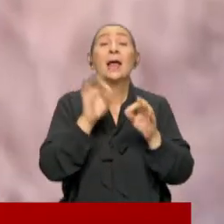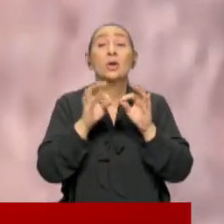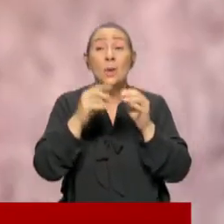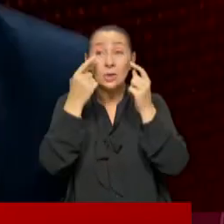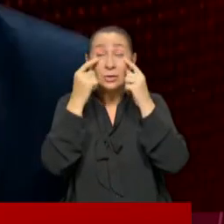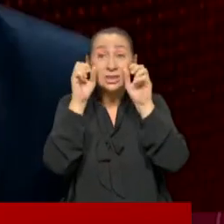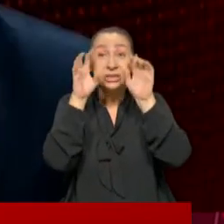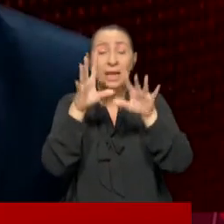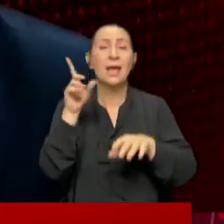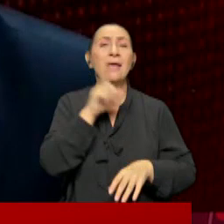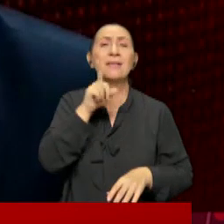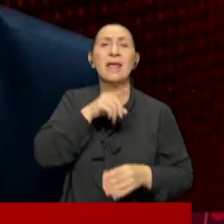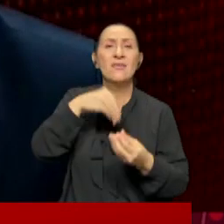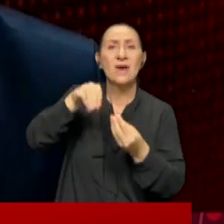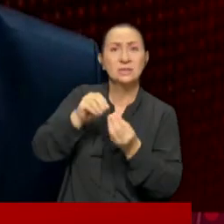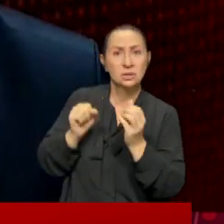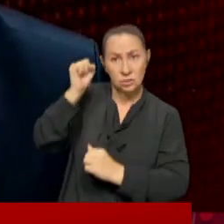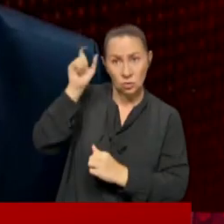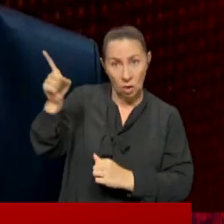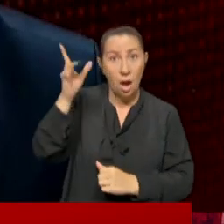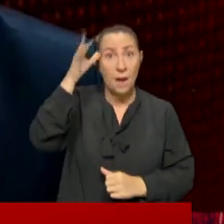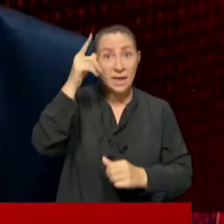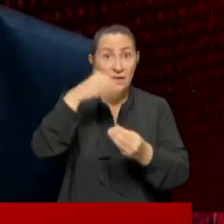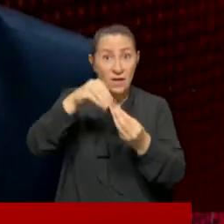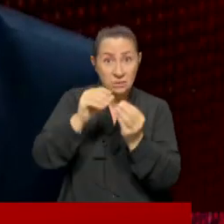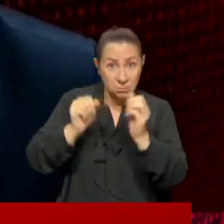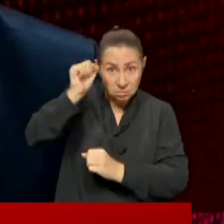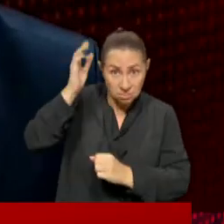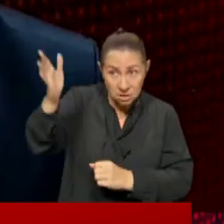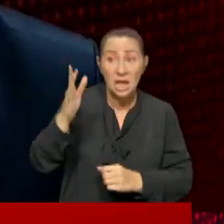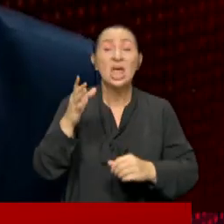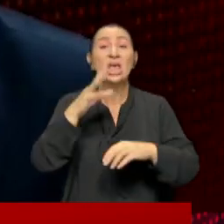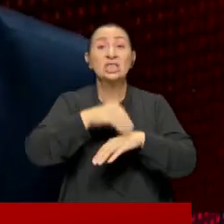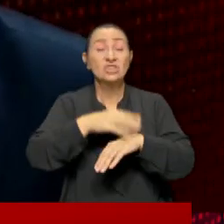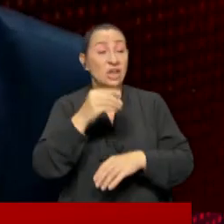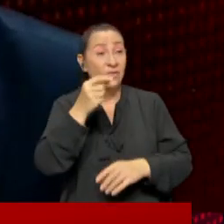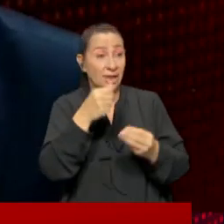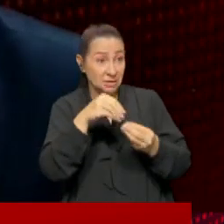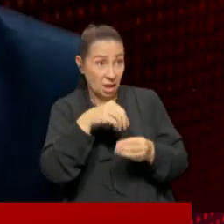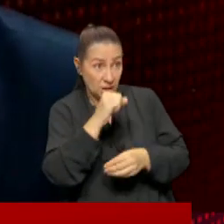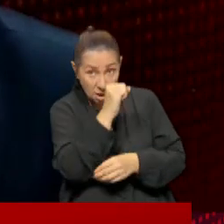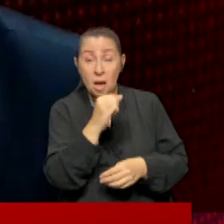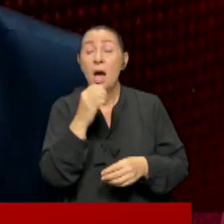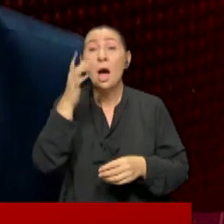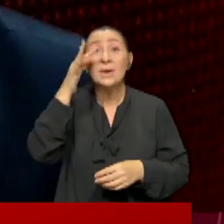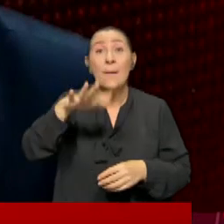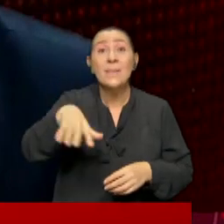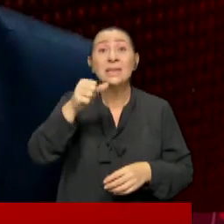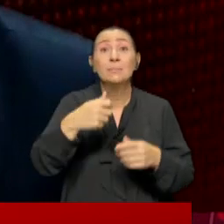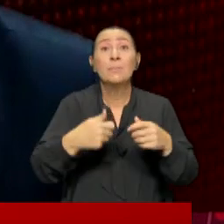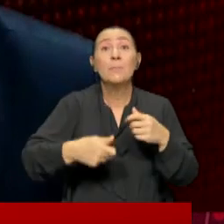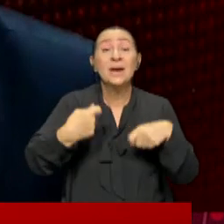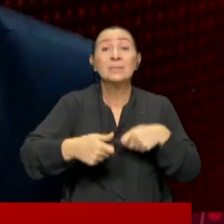gözlerdeki ışıltıdır. İngiltere faizleri arttırıyor, Amerika faizleri arttırıyor, İsviçre faizleri arttırıyor. Amerikan Merkez Bankası Başkanı diyor